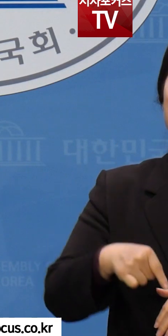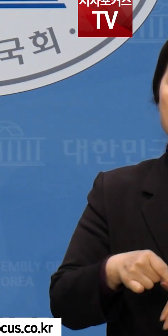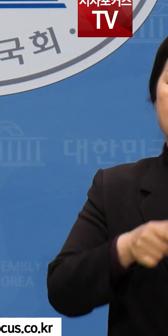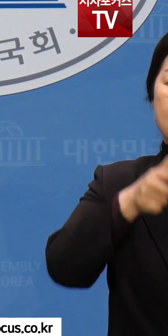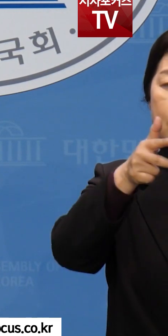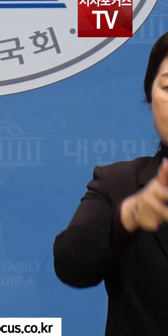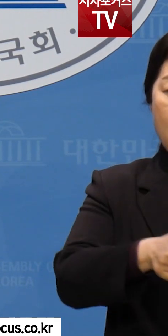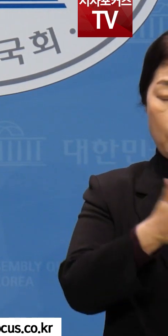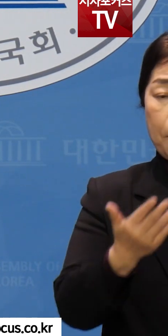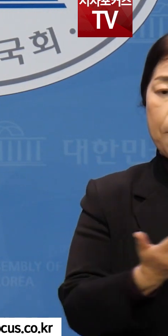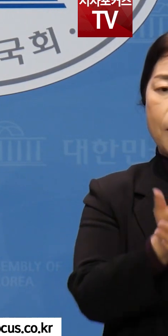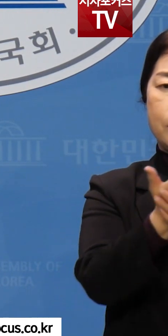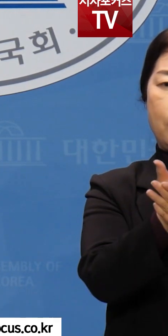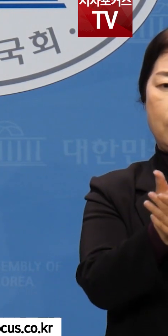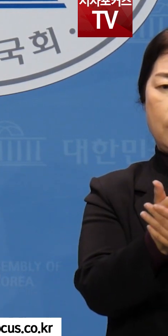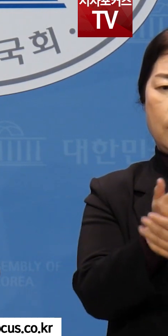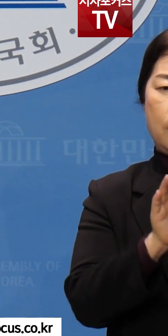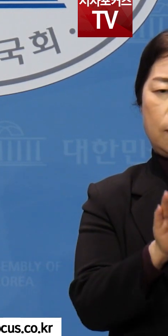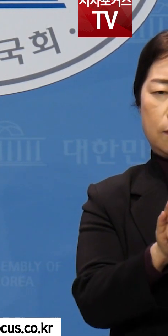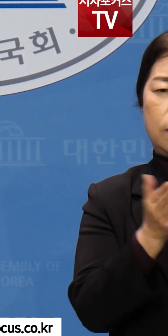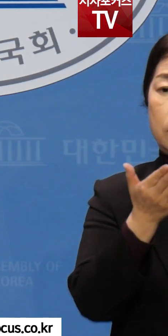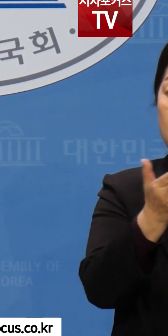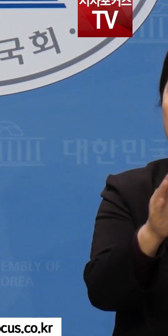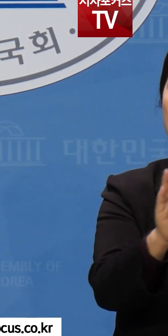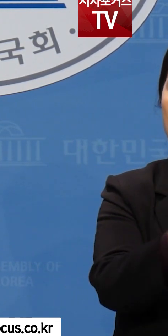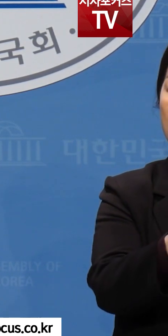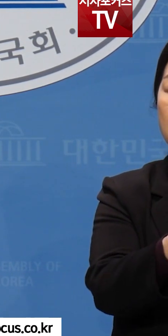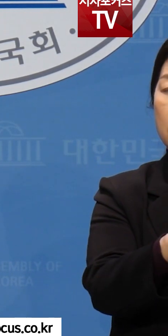우주항공산업 발전을 가속화한다면